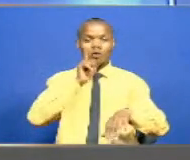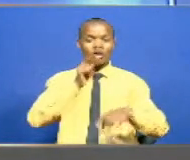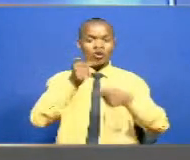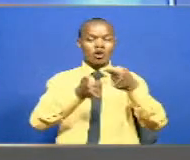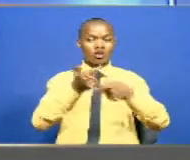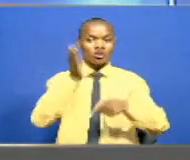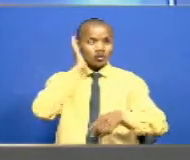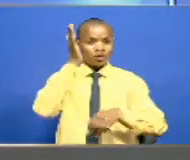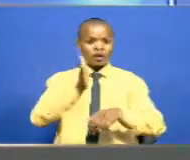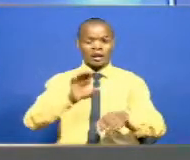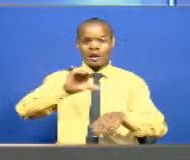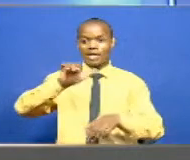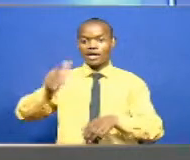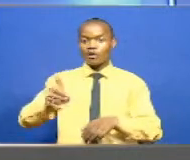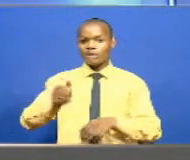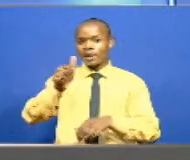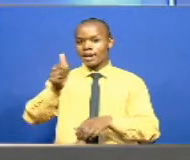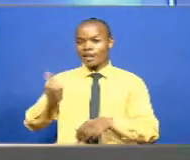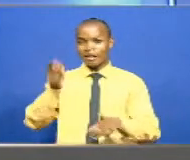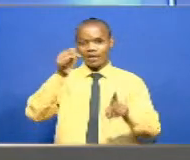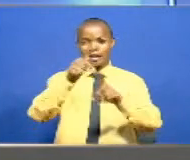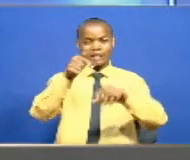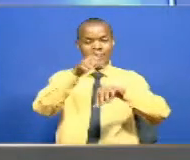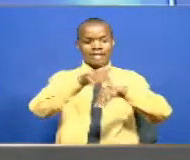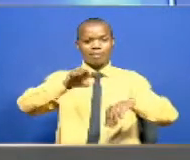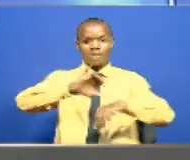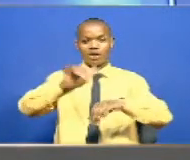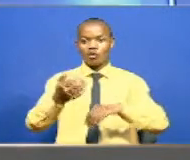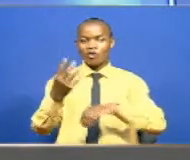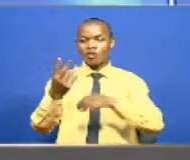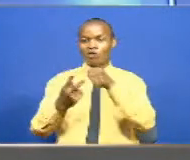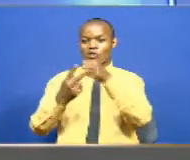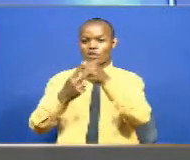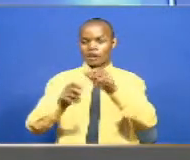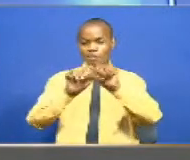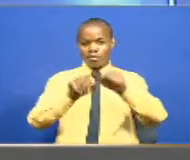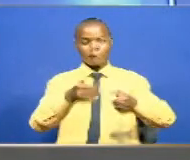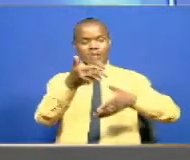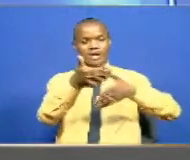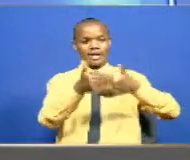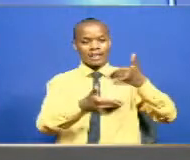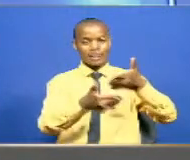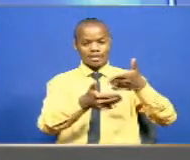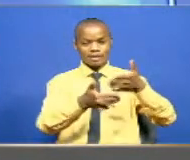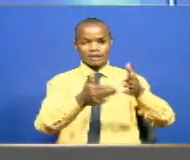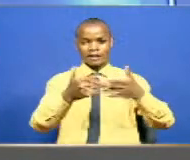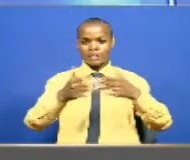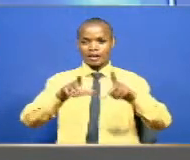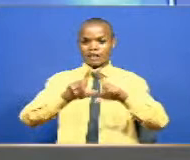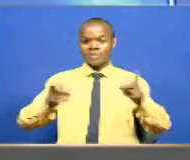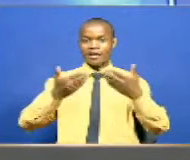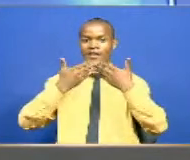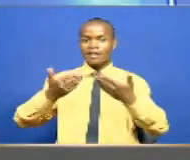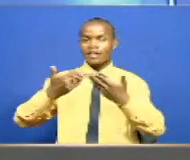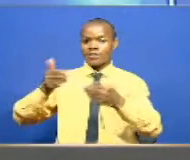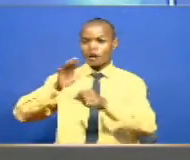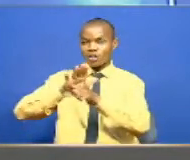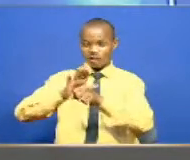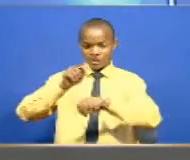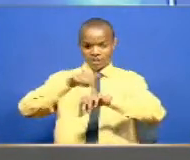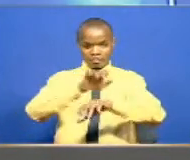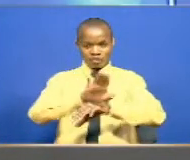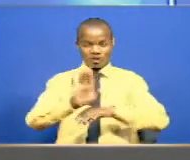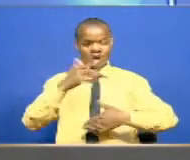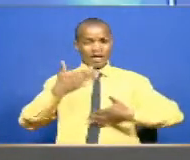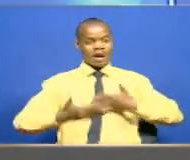kaunti zilizosalia hadi wakati kaunti hizi 47 tutatamatisha kwa lugha ya ishara. Asante sana kwa muda wako, imekuwa fahari yangu